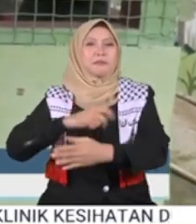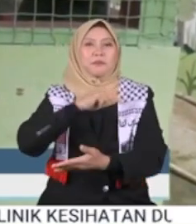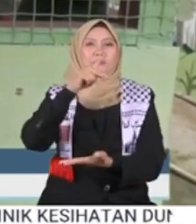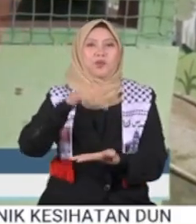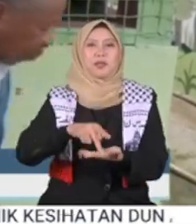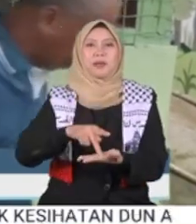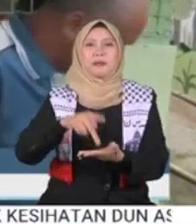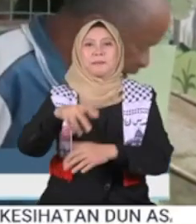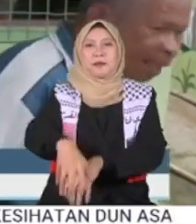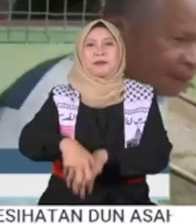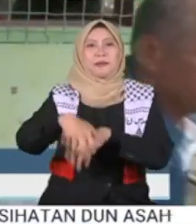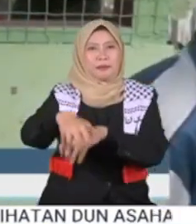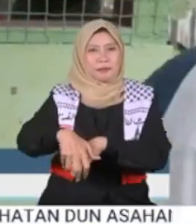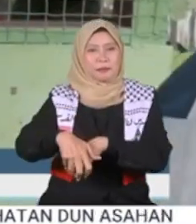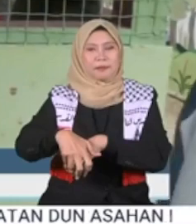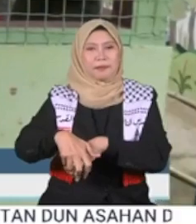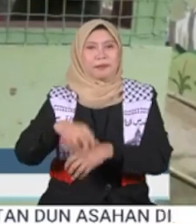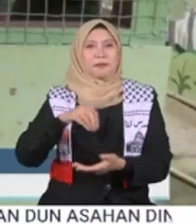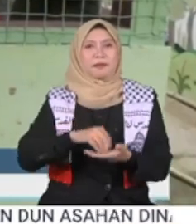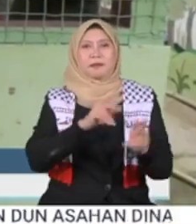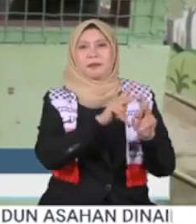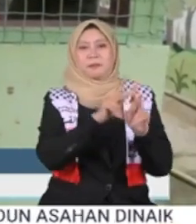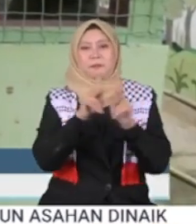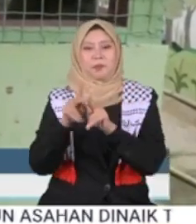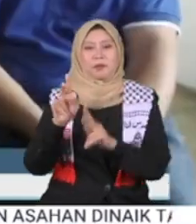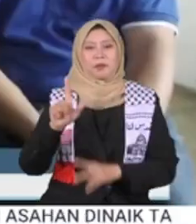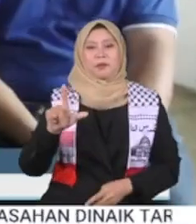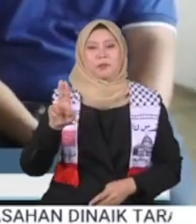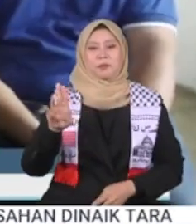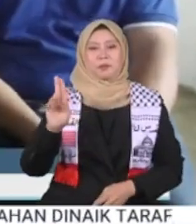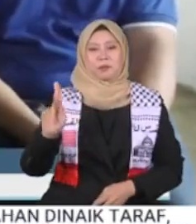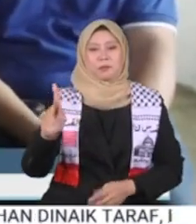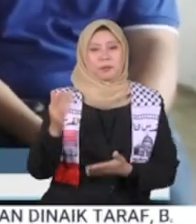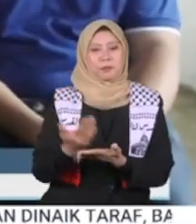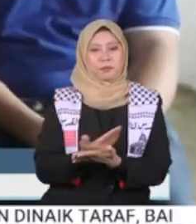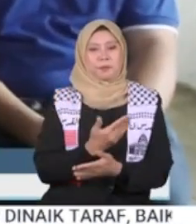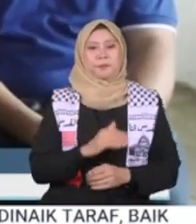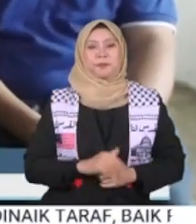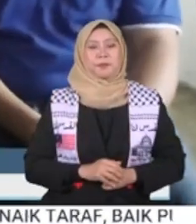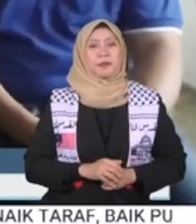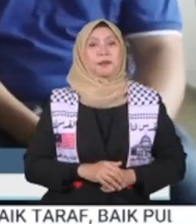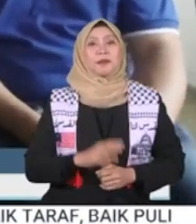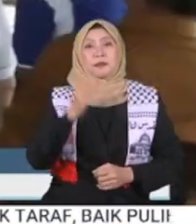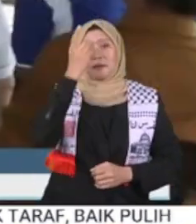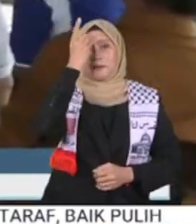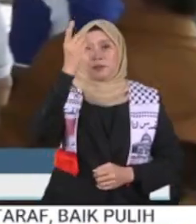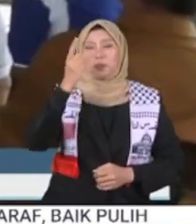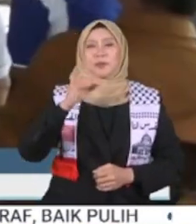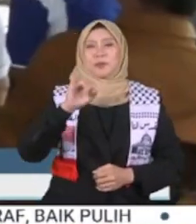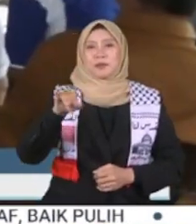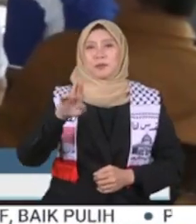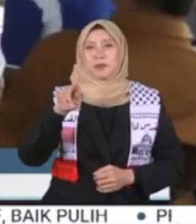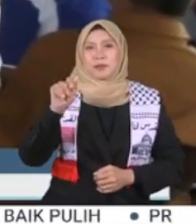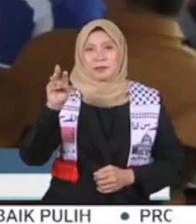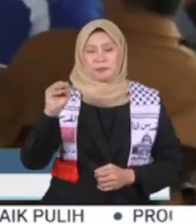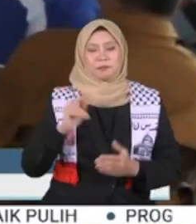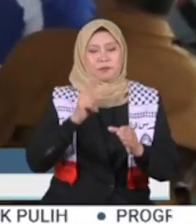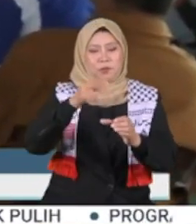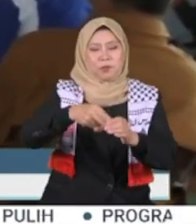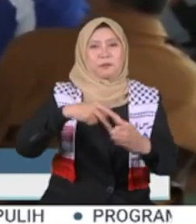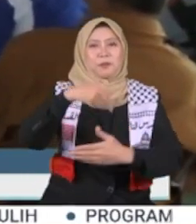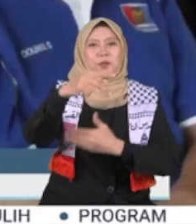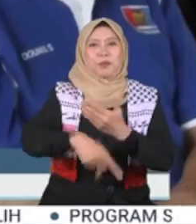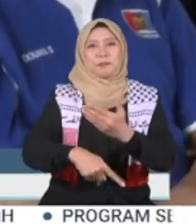pusat pertanian di kampung lebok baru dalam Majlis berasingan dat joakim turut menghadiri program